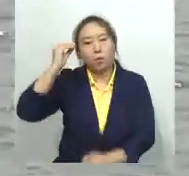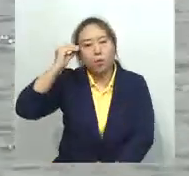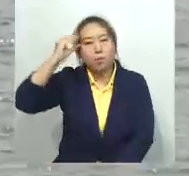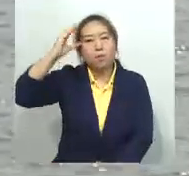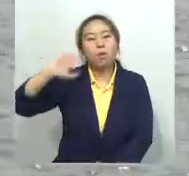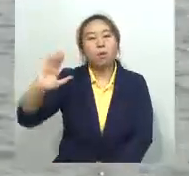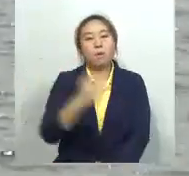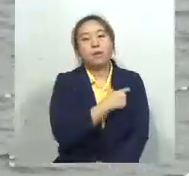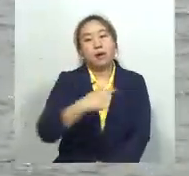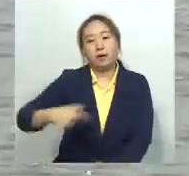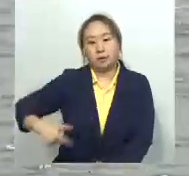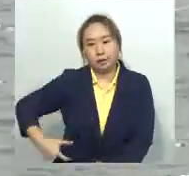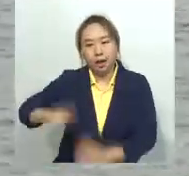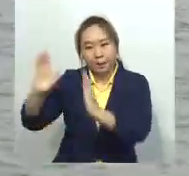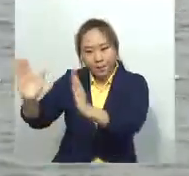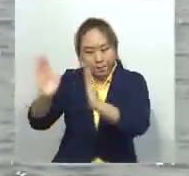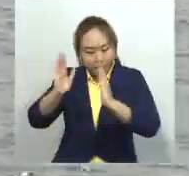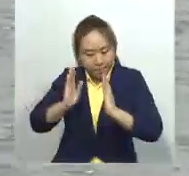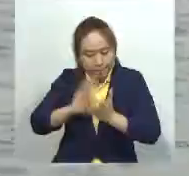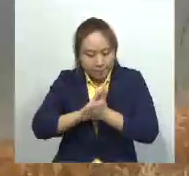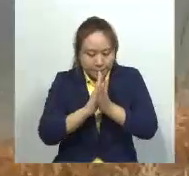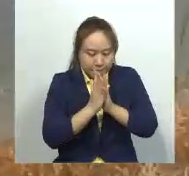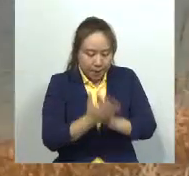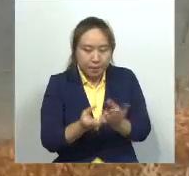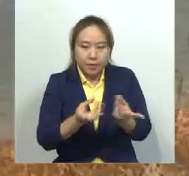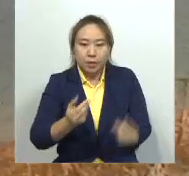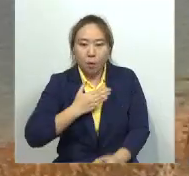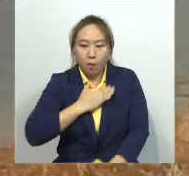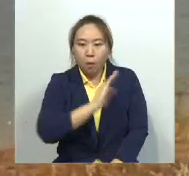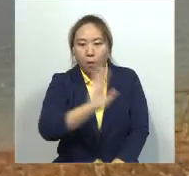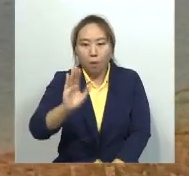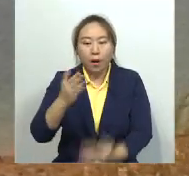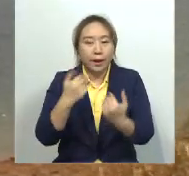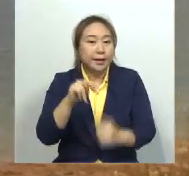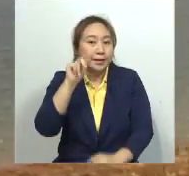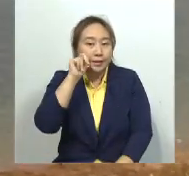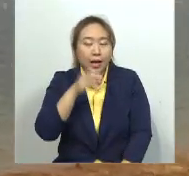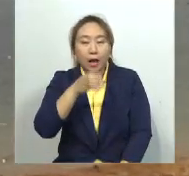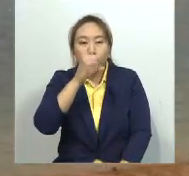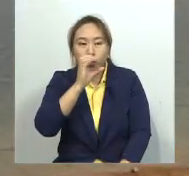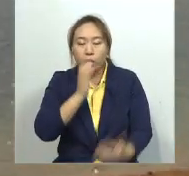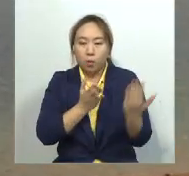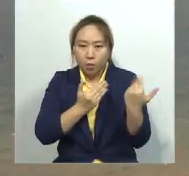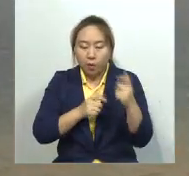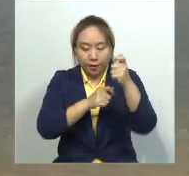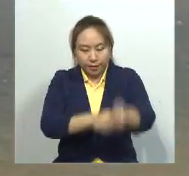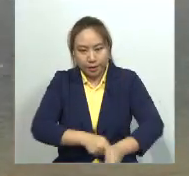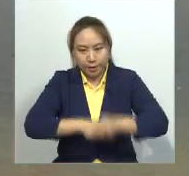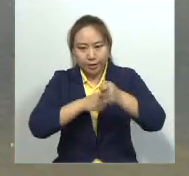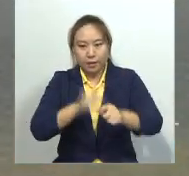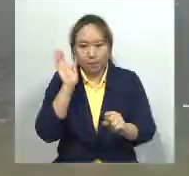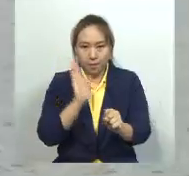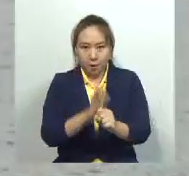ชามาประยุกต์ใช้ให้เข้ากับพื้นที่จะทำให้ชาวบ้านมีน้ำสำหรับอุปโภคบริโภคและการเกษตร